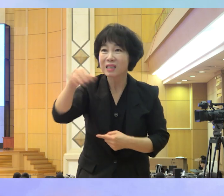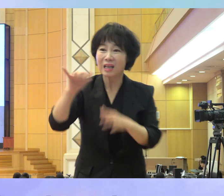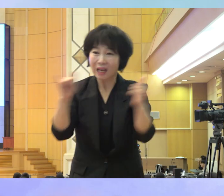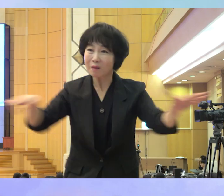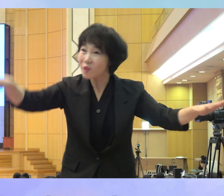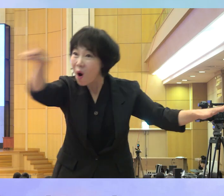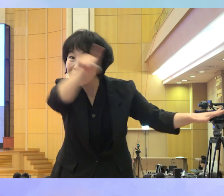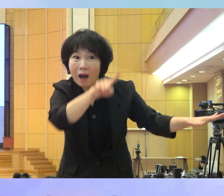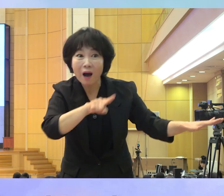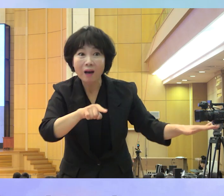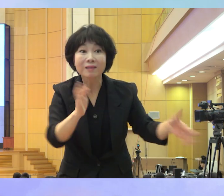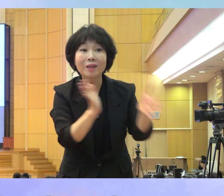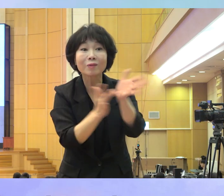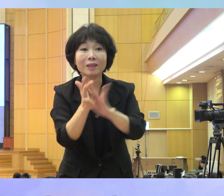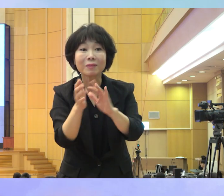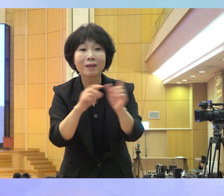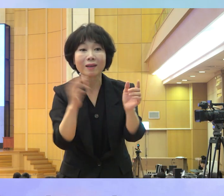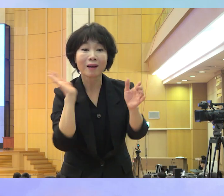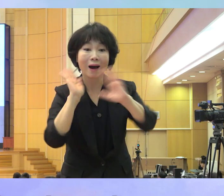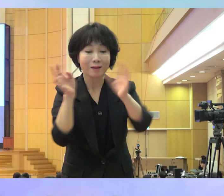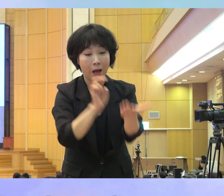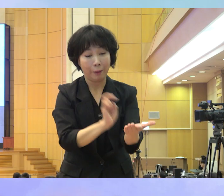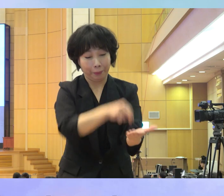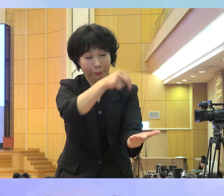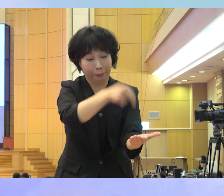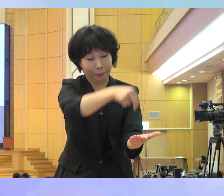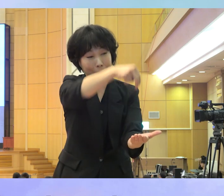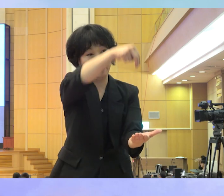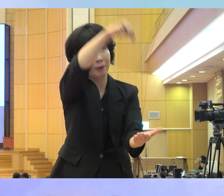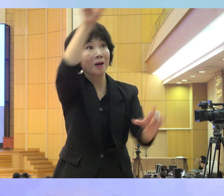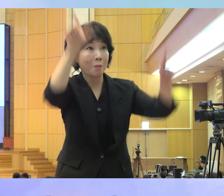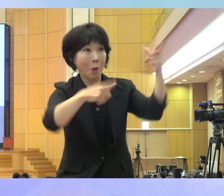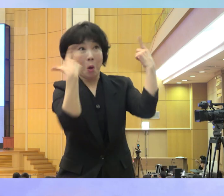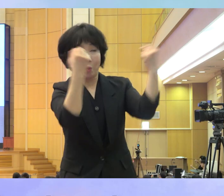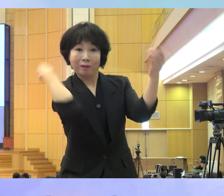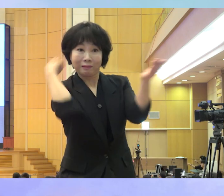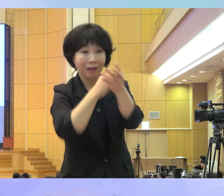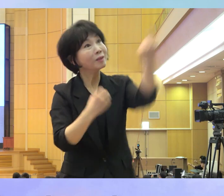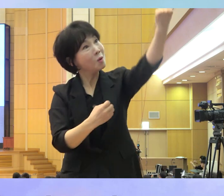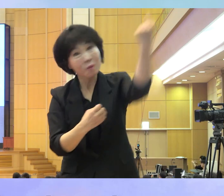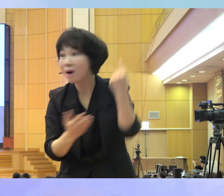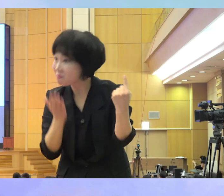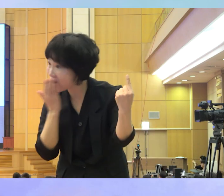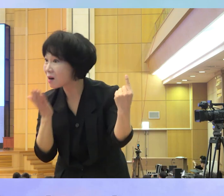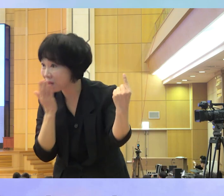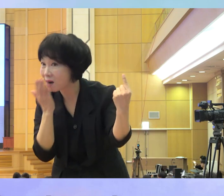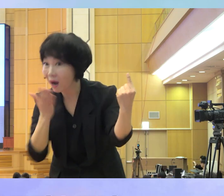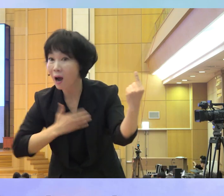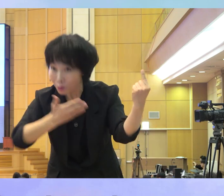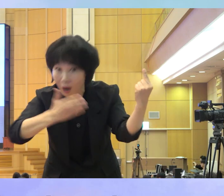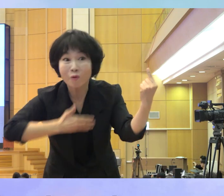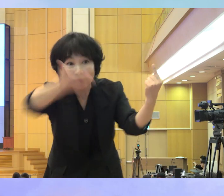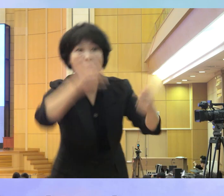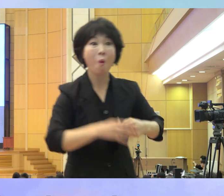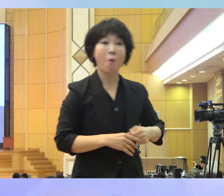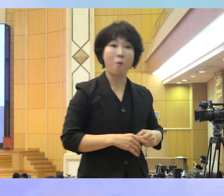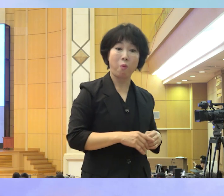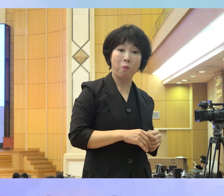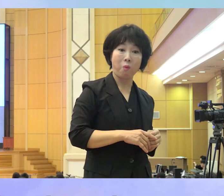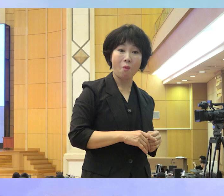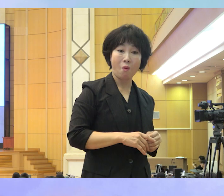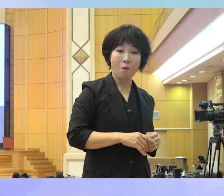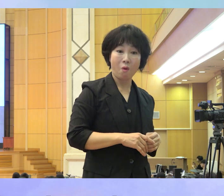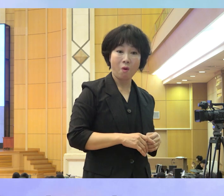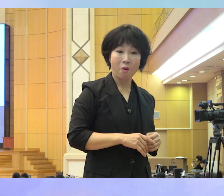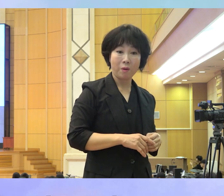사람들아. 다른 데 사람들은요 예수님 말씀을 듣고 예수를 믿었는데도요 예수님 부활할 때